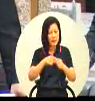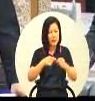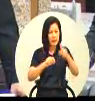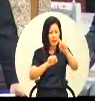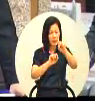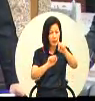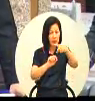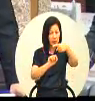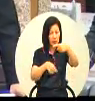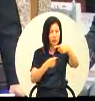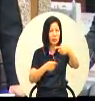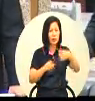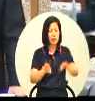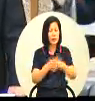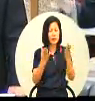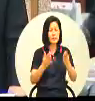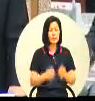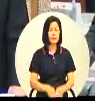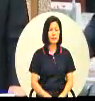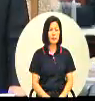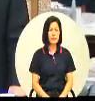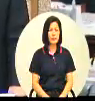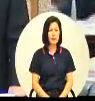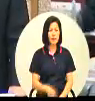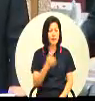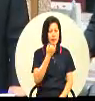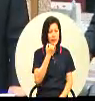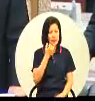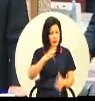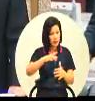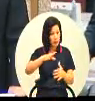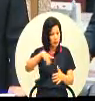安租给那边来开销的时候，我们可不可以优先